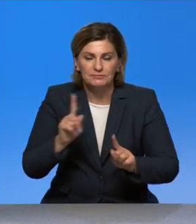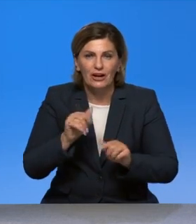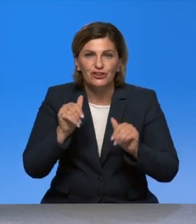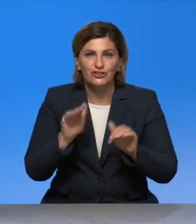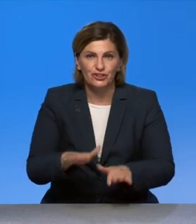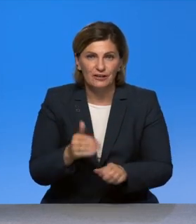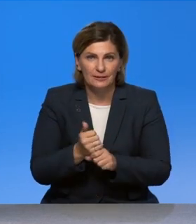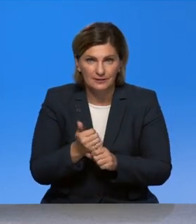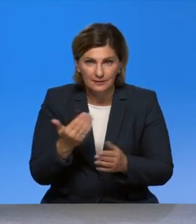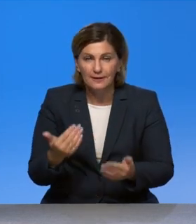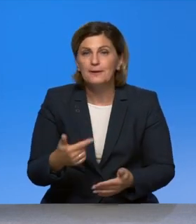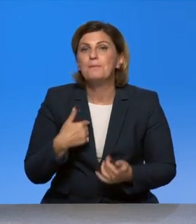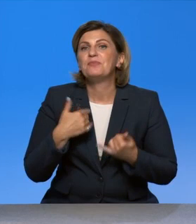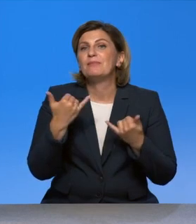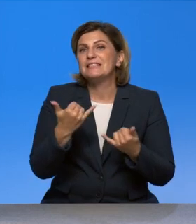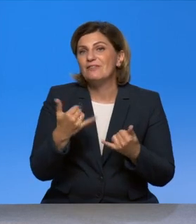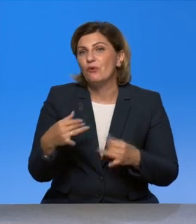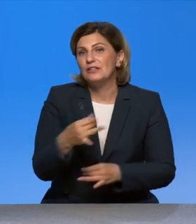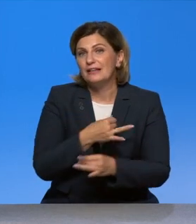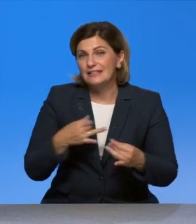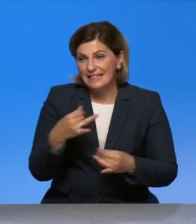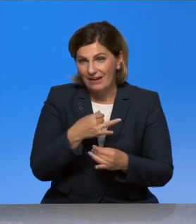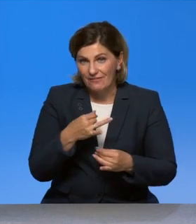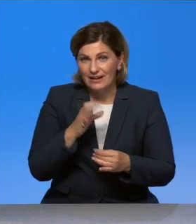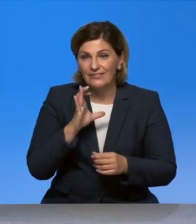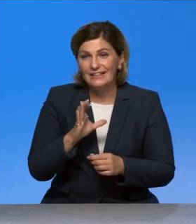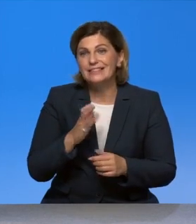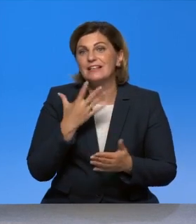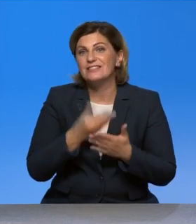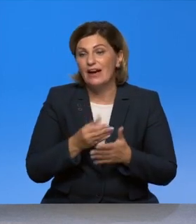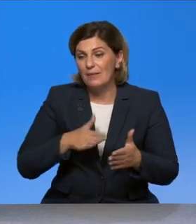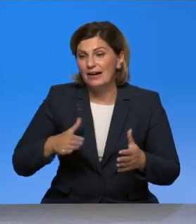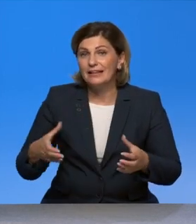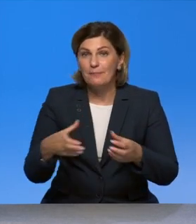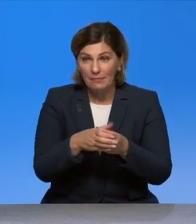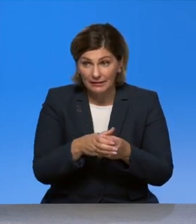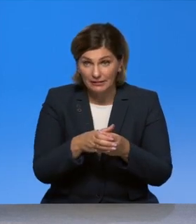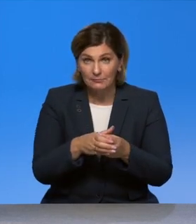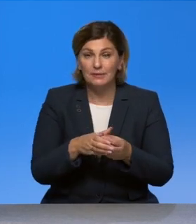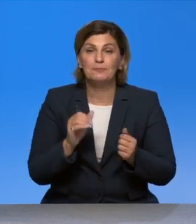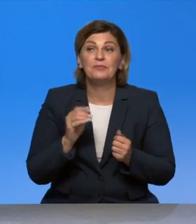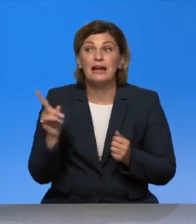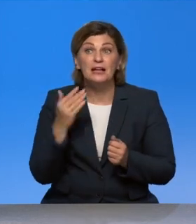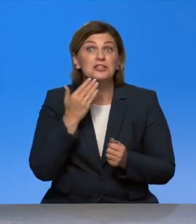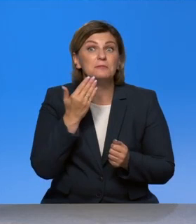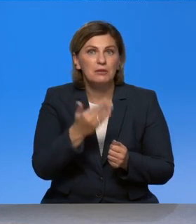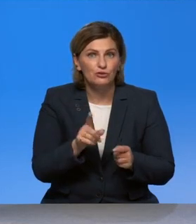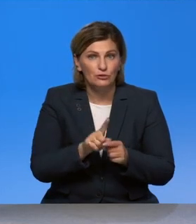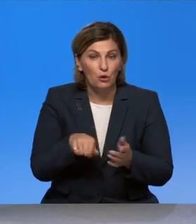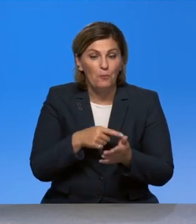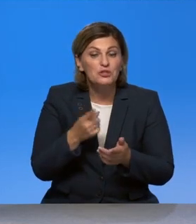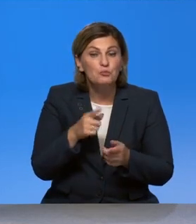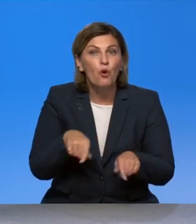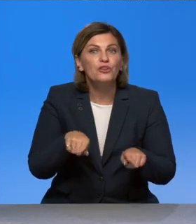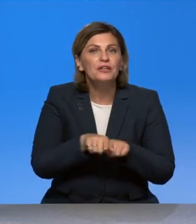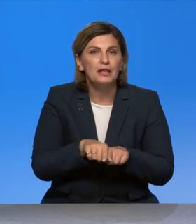с ребятами, проводили проект «Открытие наших дней», и они спрашивали меня этот вопрос. Вот почему вы думаете, вот он так решил? Вот